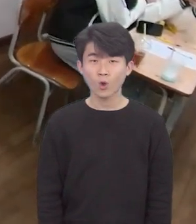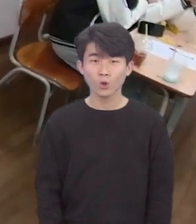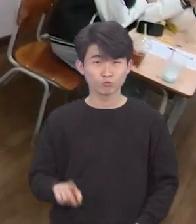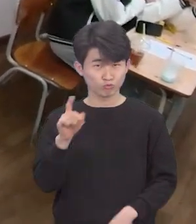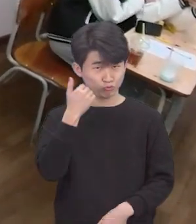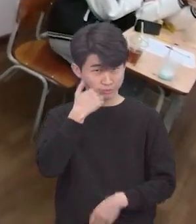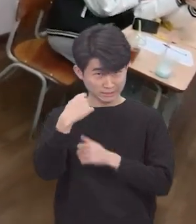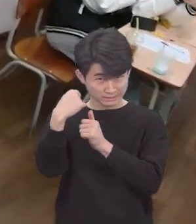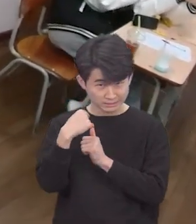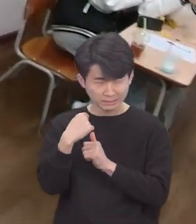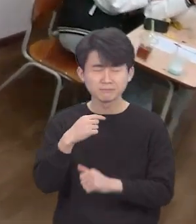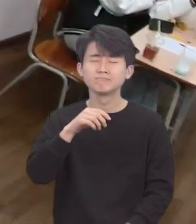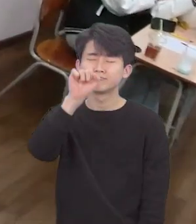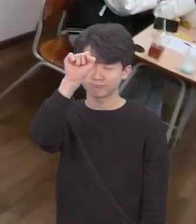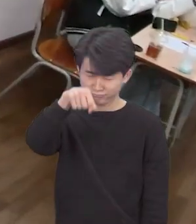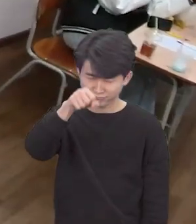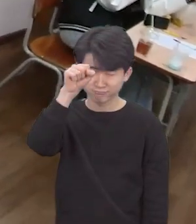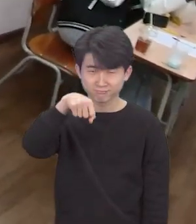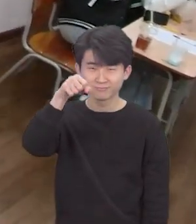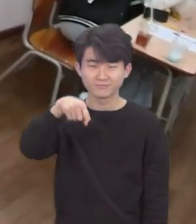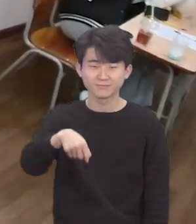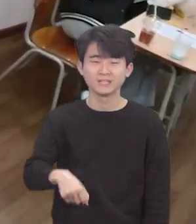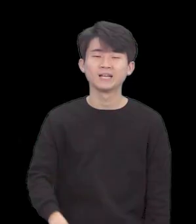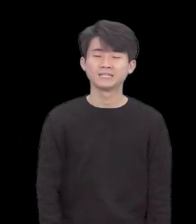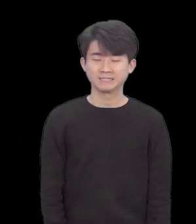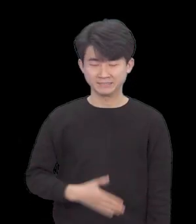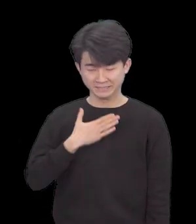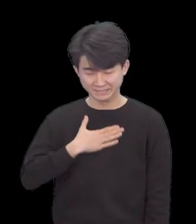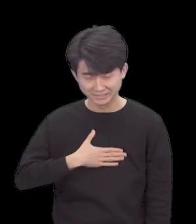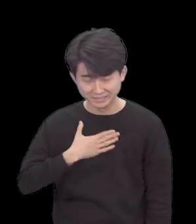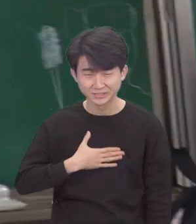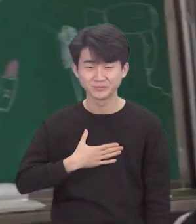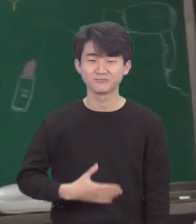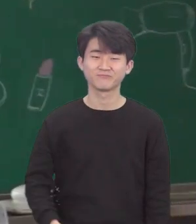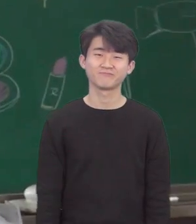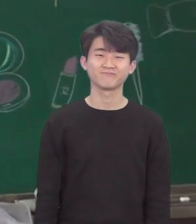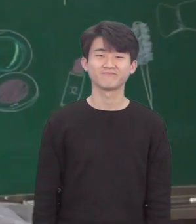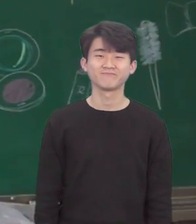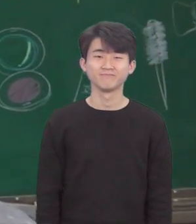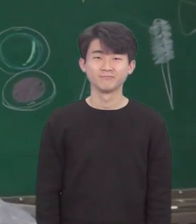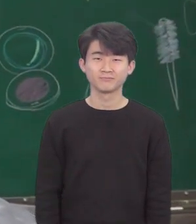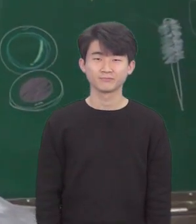분이 시키셨나요? 네, 네 그렇다고 합니다.